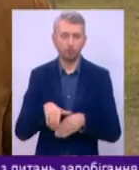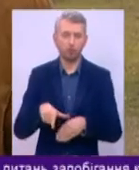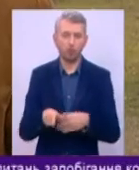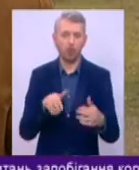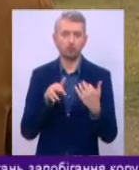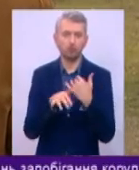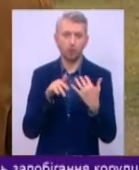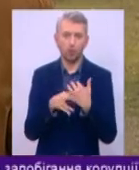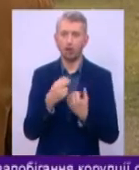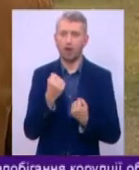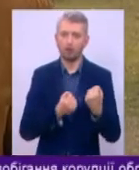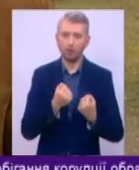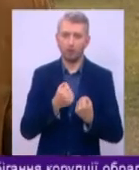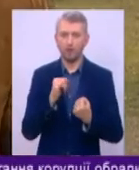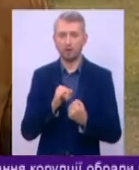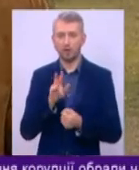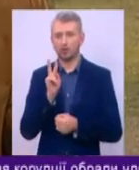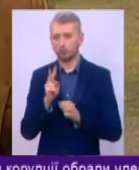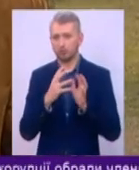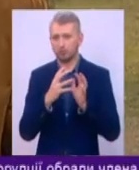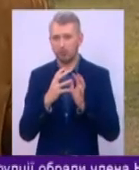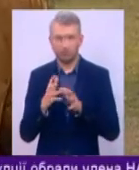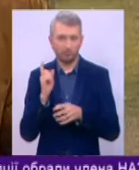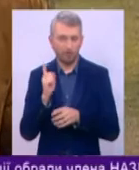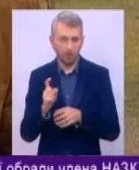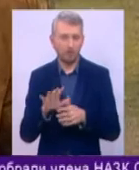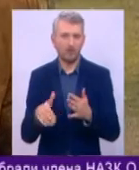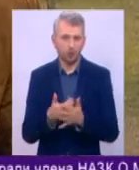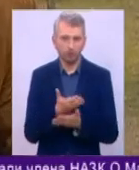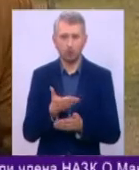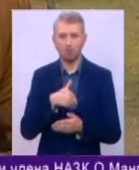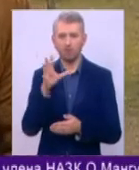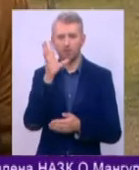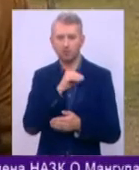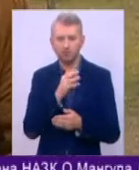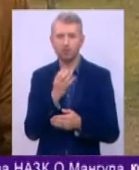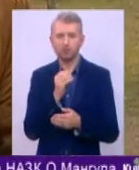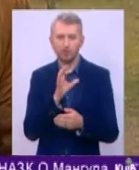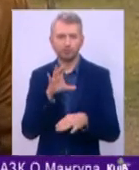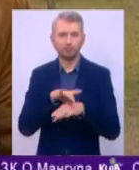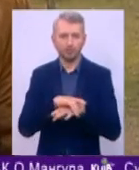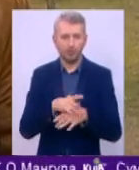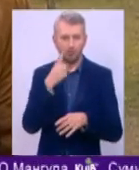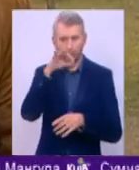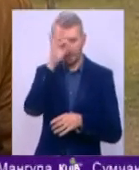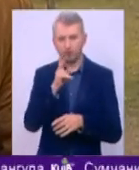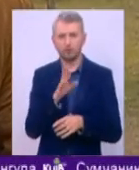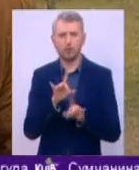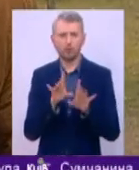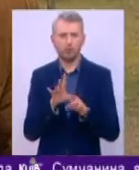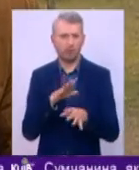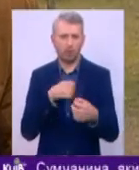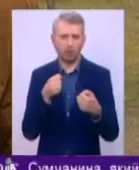як для автомобілів, так і для громадського транспорту відновлено. Ми встигли ще застати поліцейських, які нам розповіли, що це було незначне